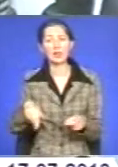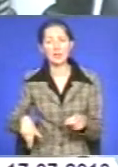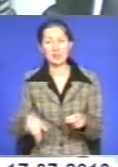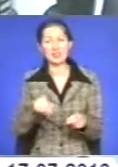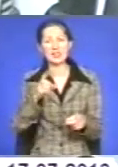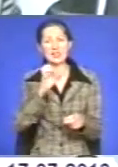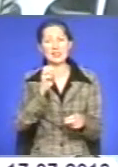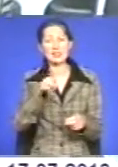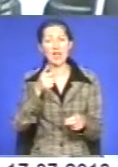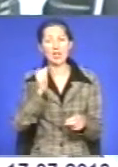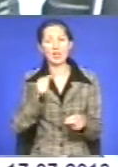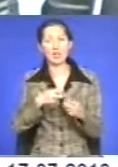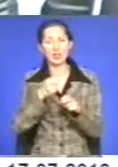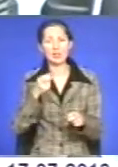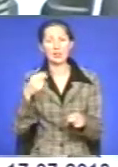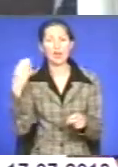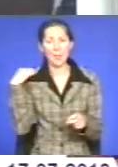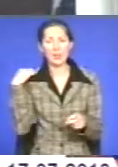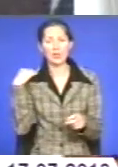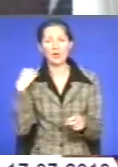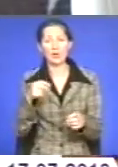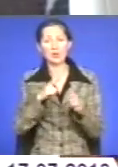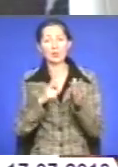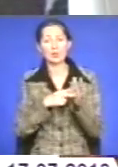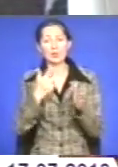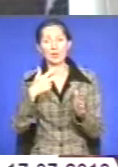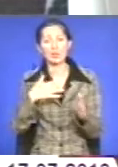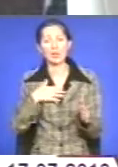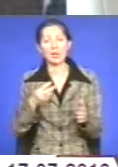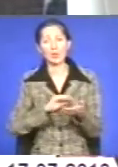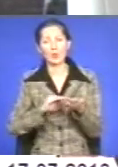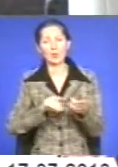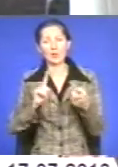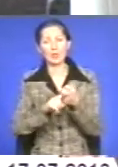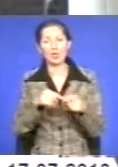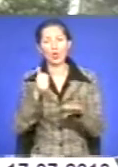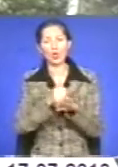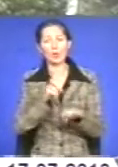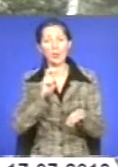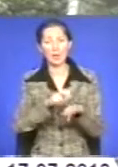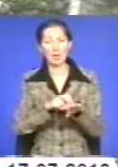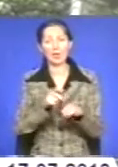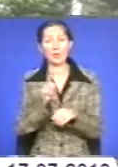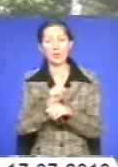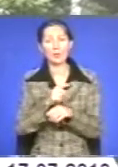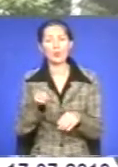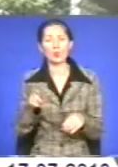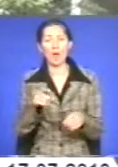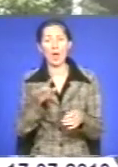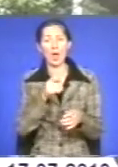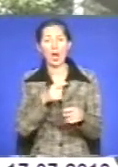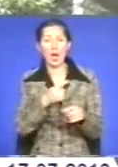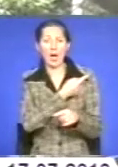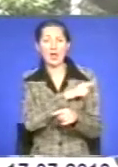передпліччя. О 17:30 наші кореспонденти зв'язалися з головним лікарем Тернопільської комунальної міської лікарні